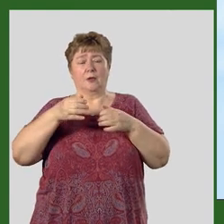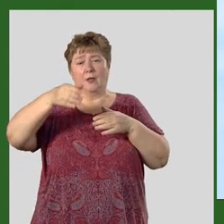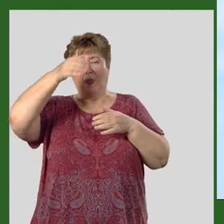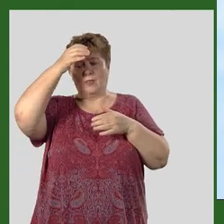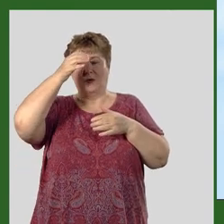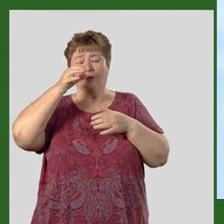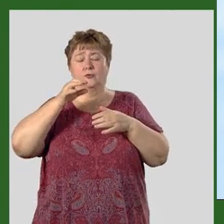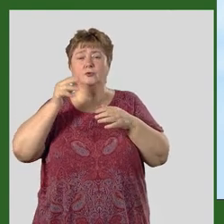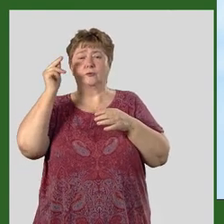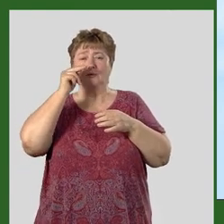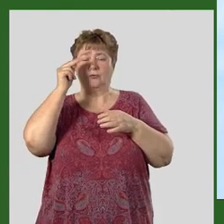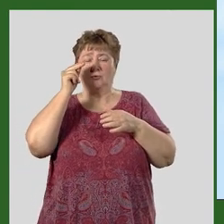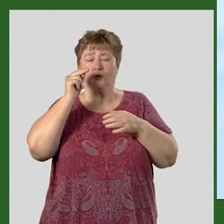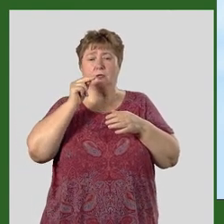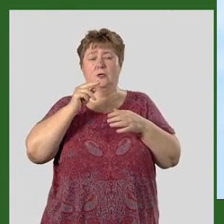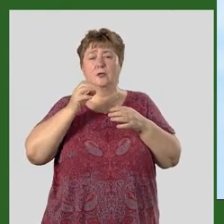научного подхода в изучении